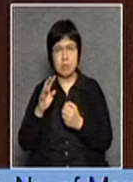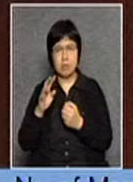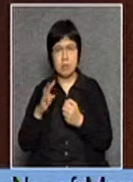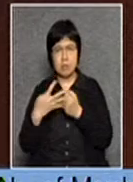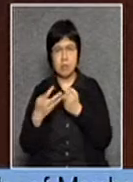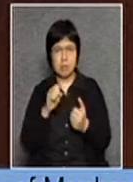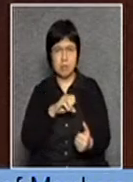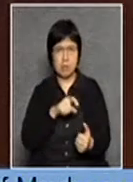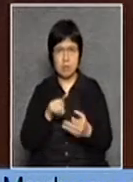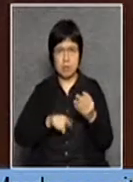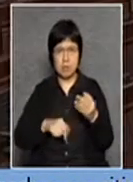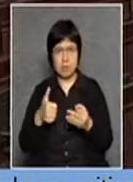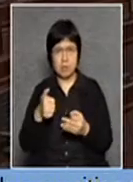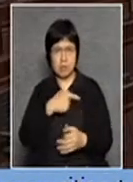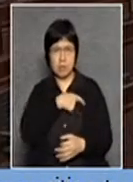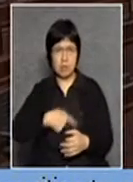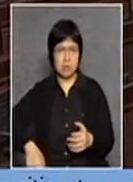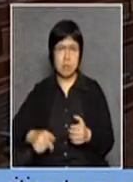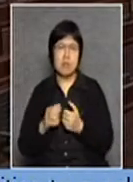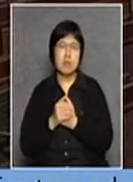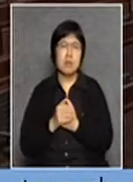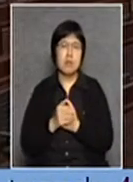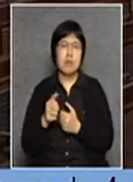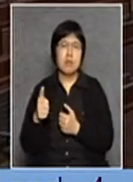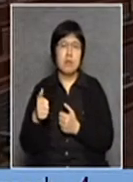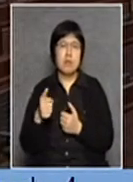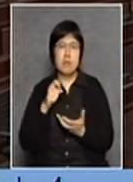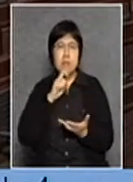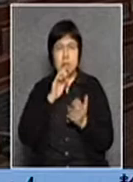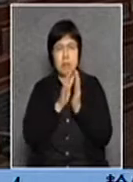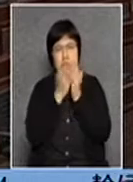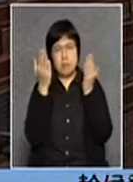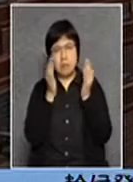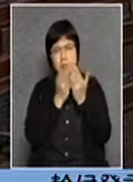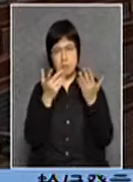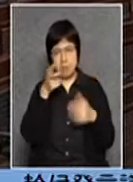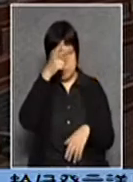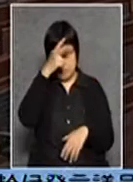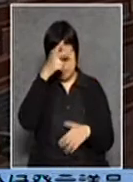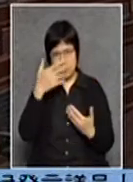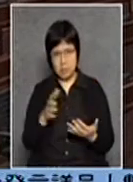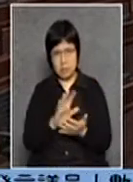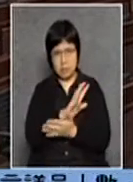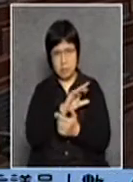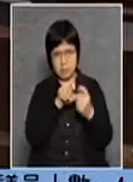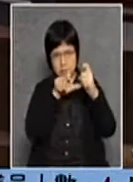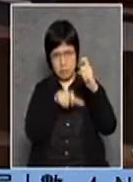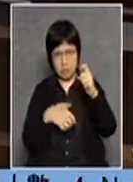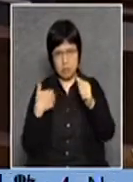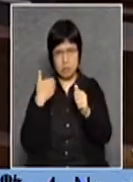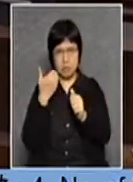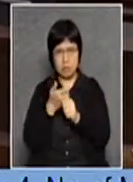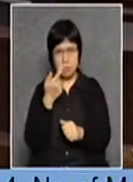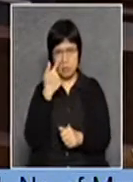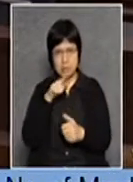謝偉俊議員。 多謝主席。主席，有報章報導，政府在本年的9月委任新一屆郊